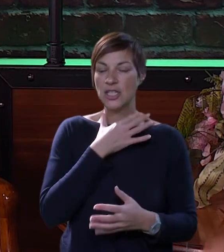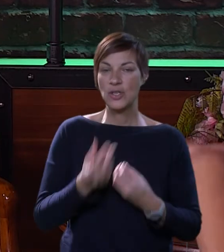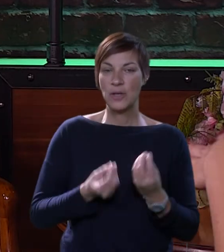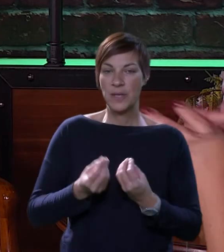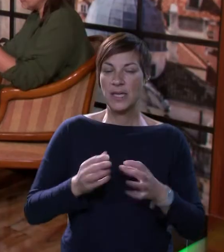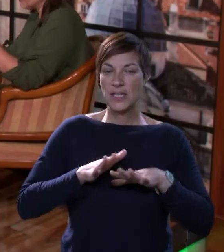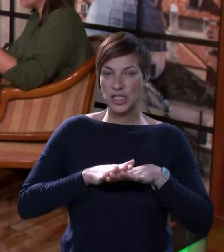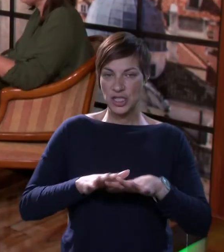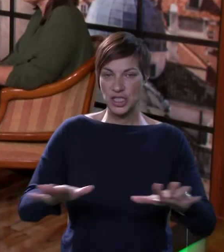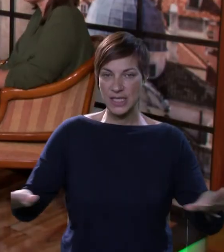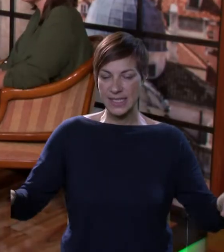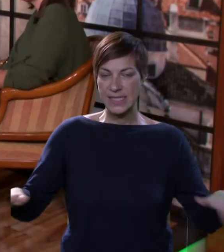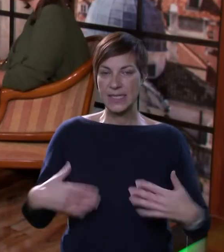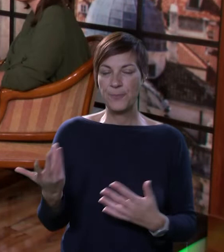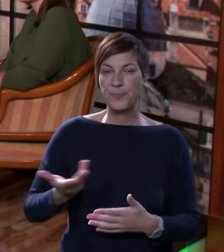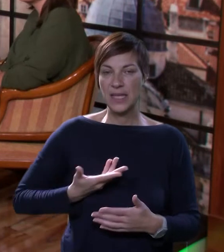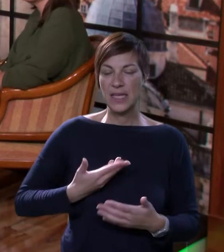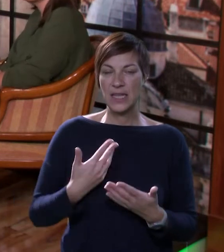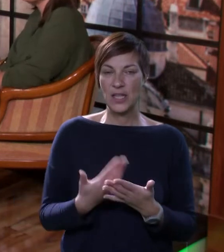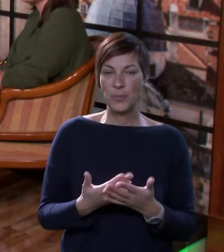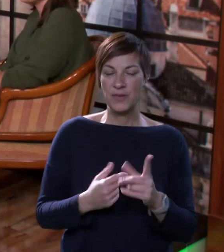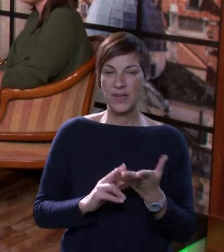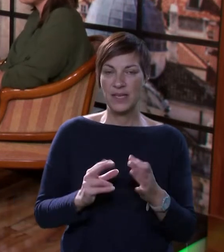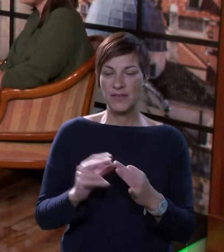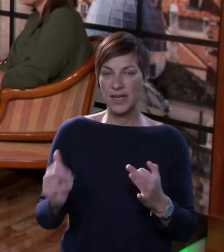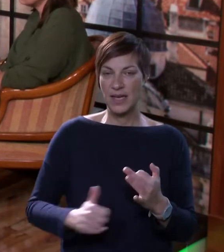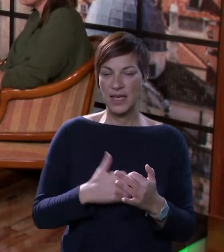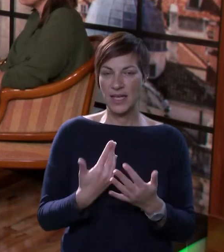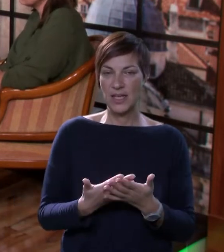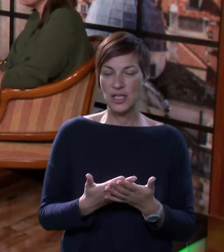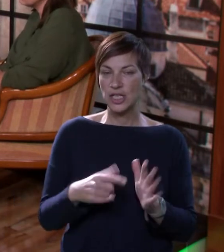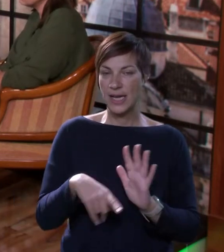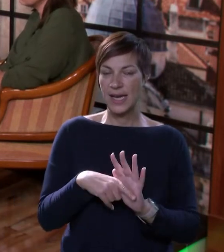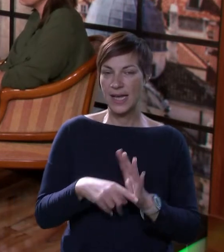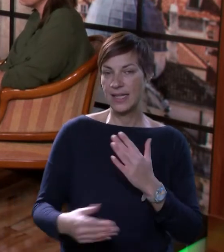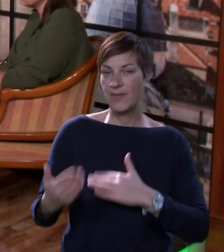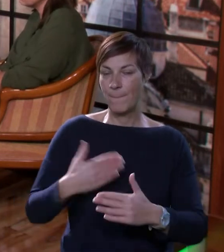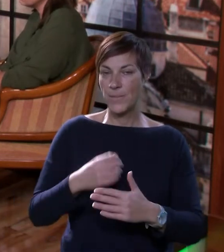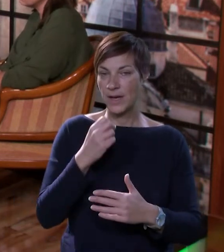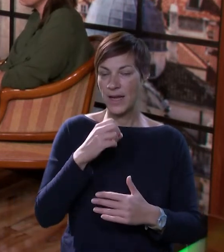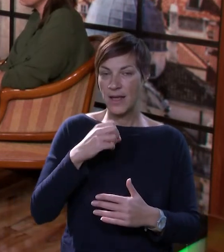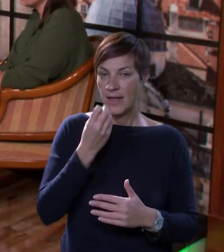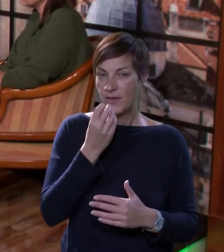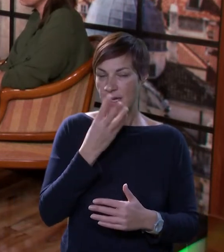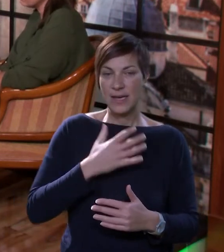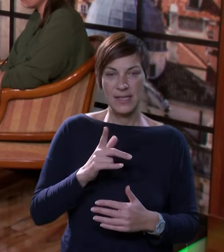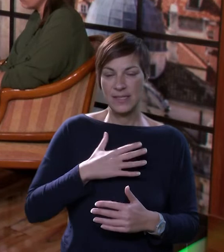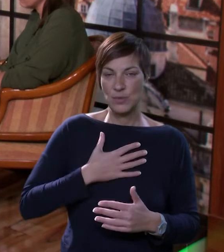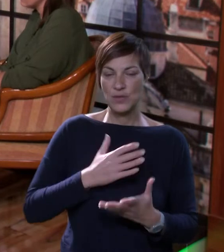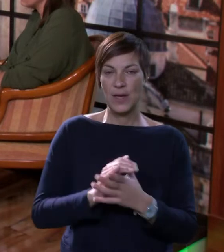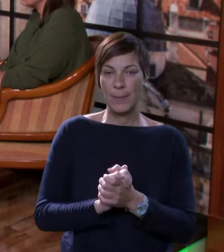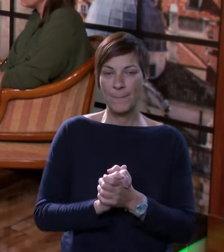igralištu. I širi se. I širi se. I dobiva, znači, Ivana još negativnih povratnih informacija ne samo od svojih